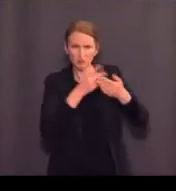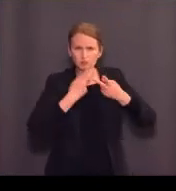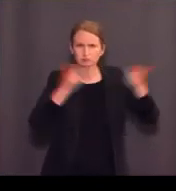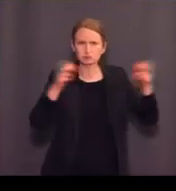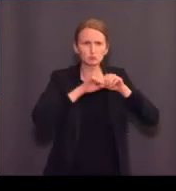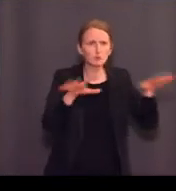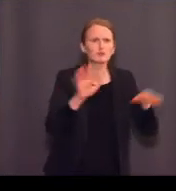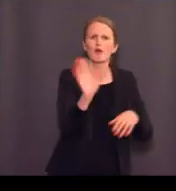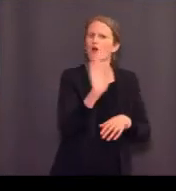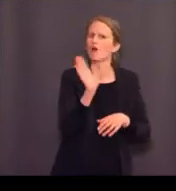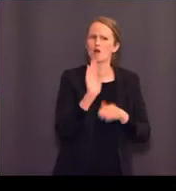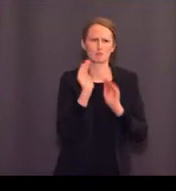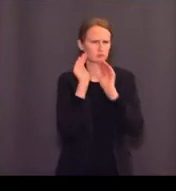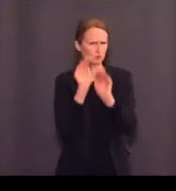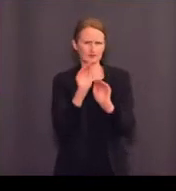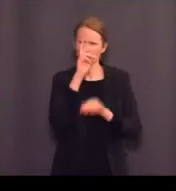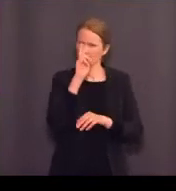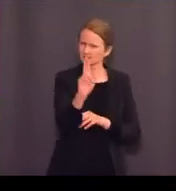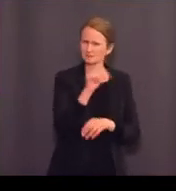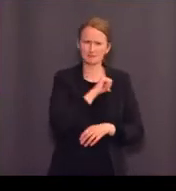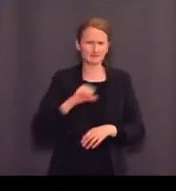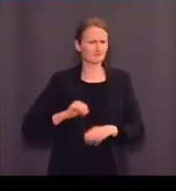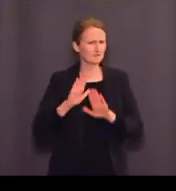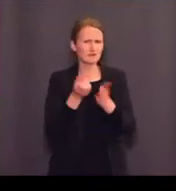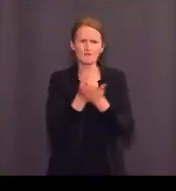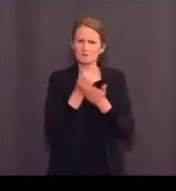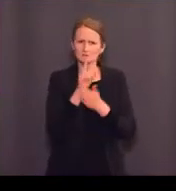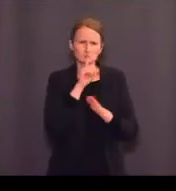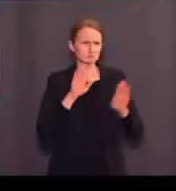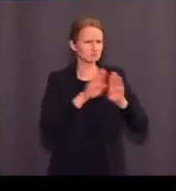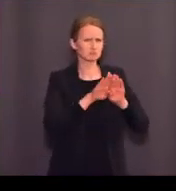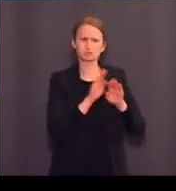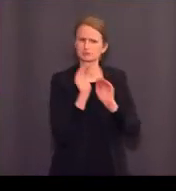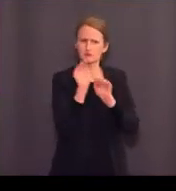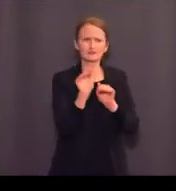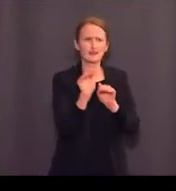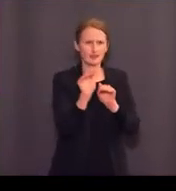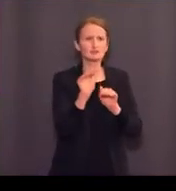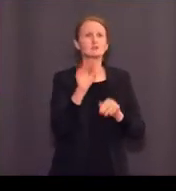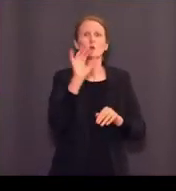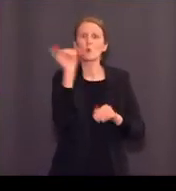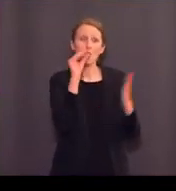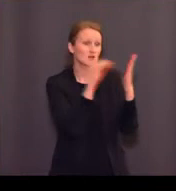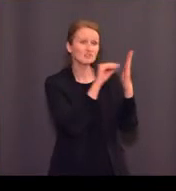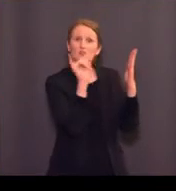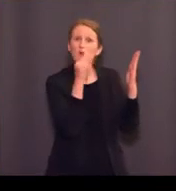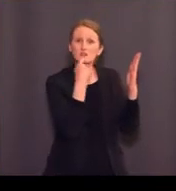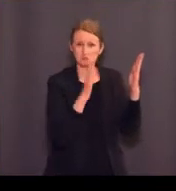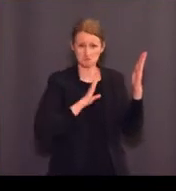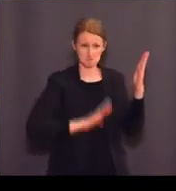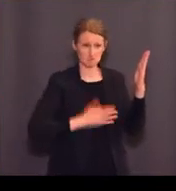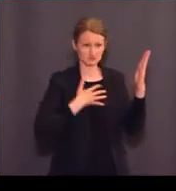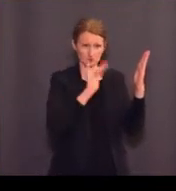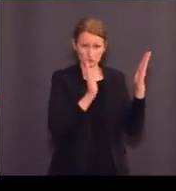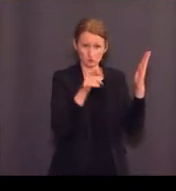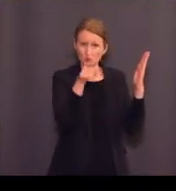accru ». Elle ne contient donc aucune information sur la nature de ce risque ou sur la